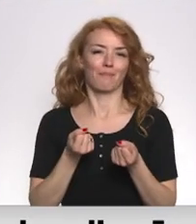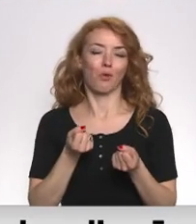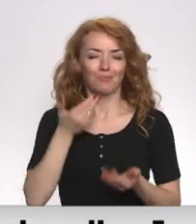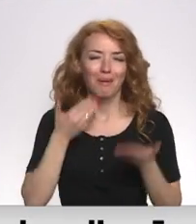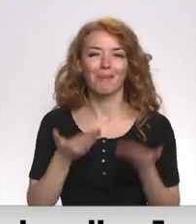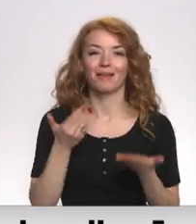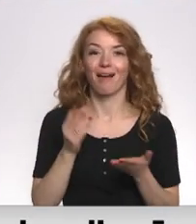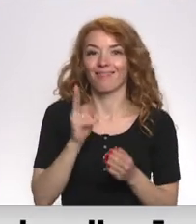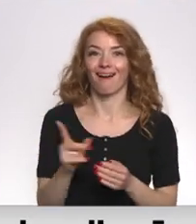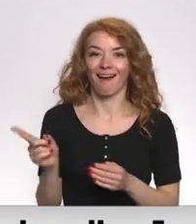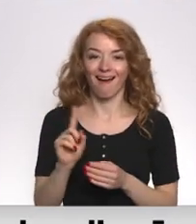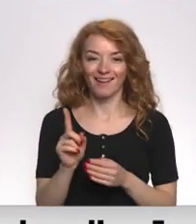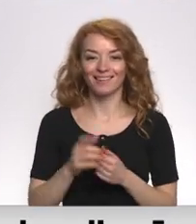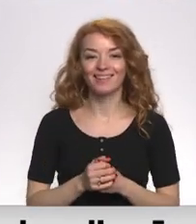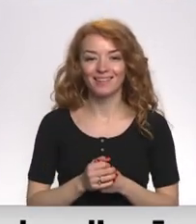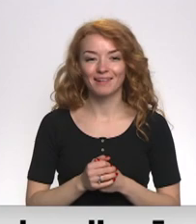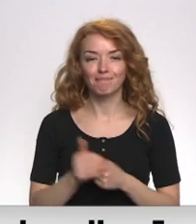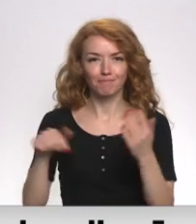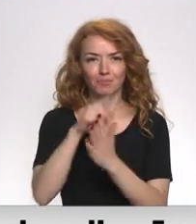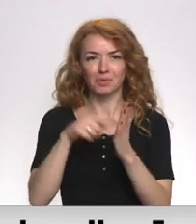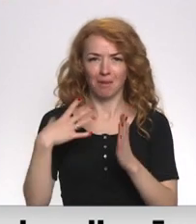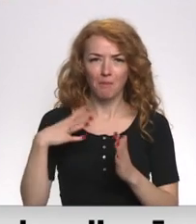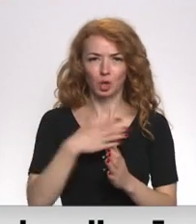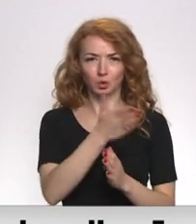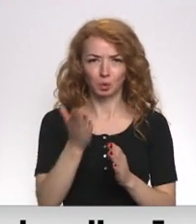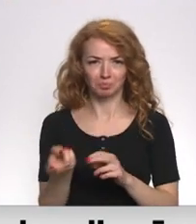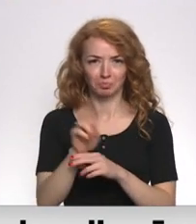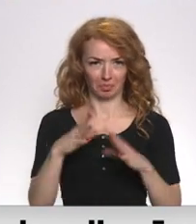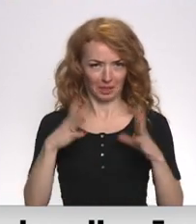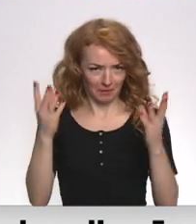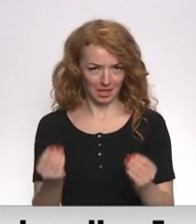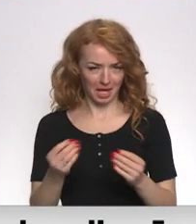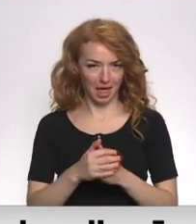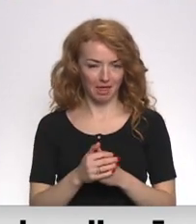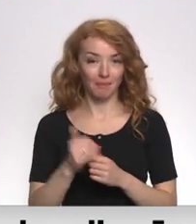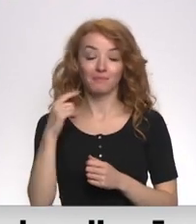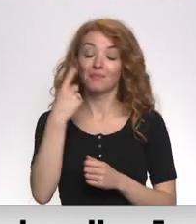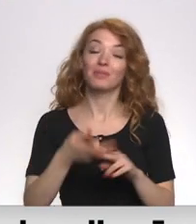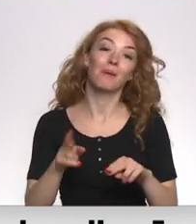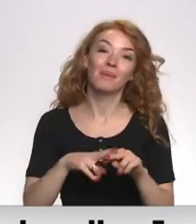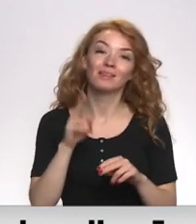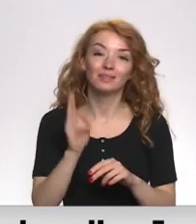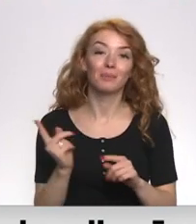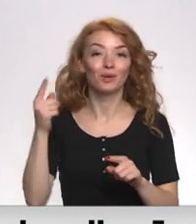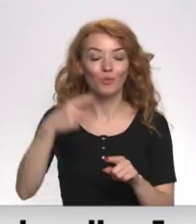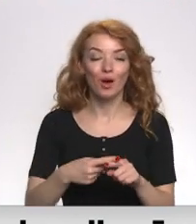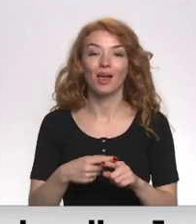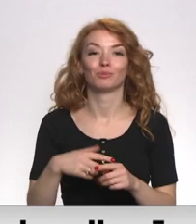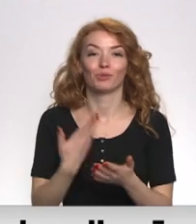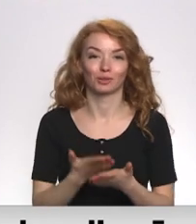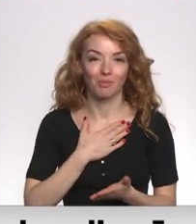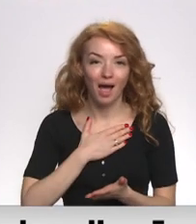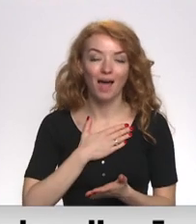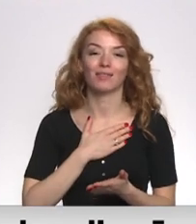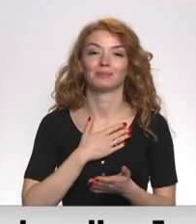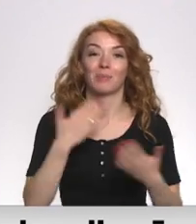pamēģināšu, kā ir. Kāpēc jūs gribat brīvdienā rakstīt diktātu? Nu, tāpēc, ka tas ir pirmo reizi priekš manis, tas ir tāds